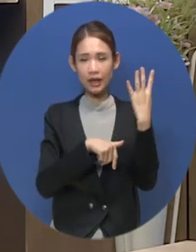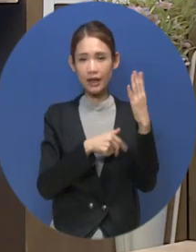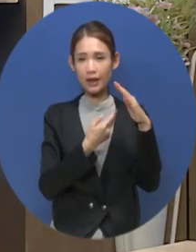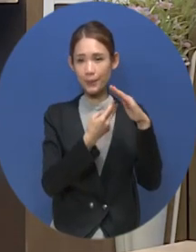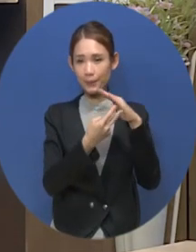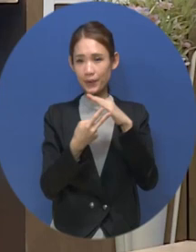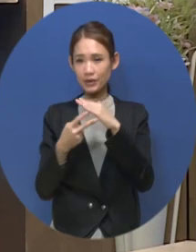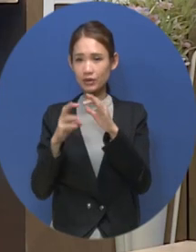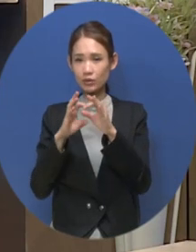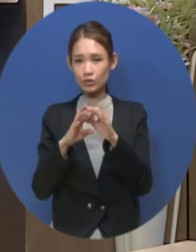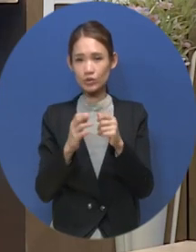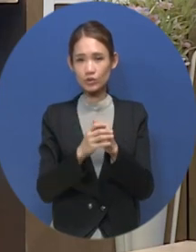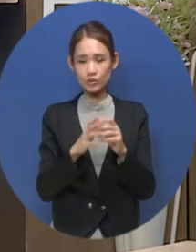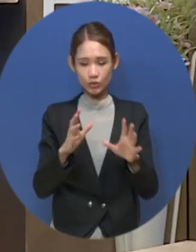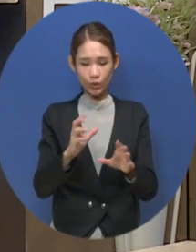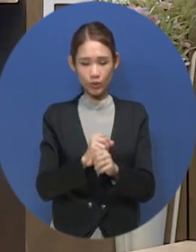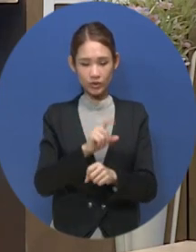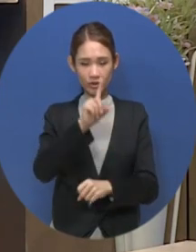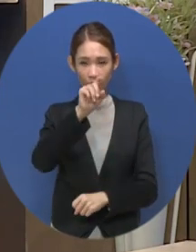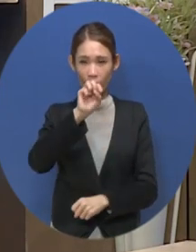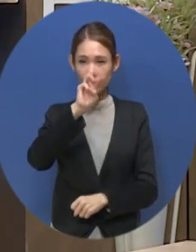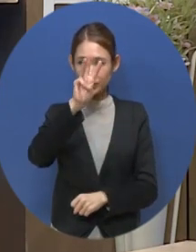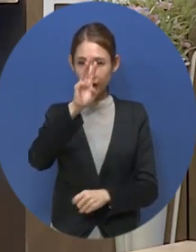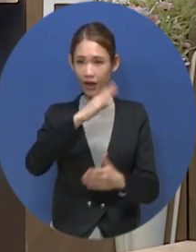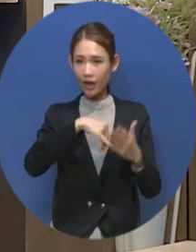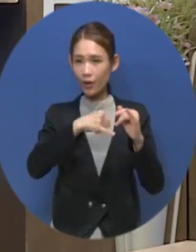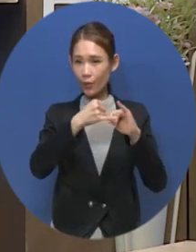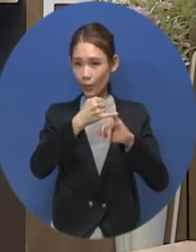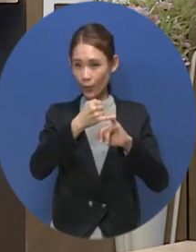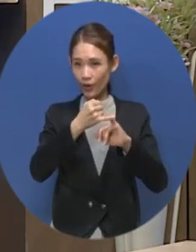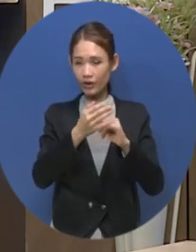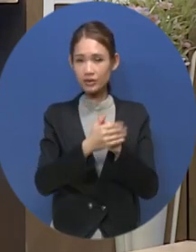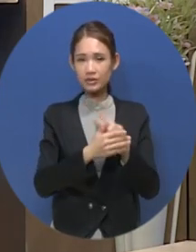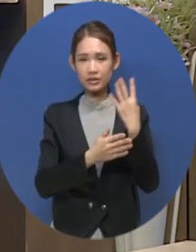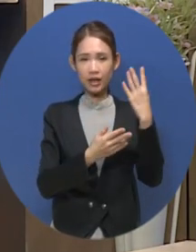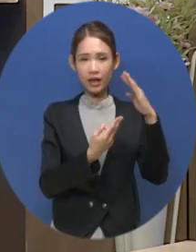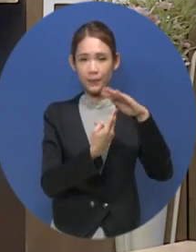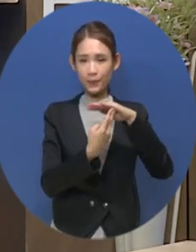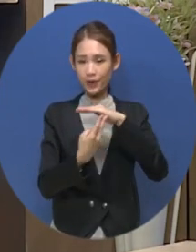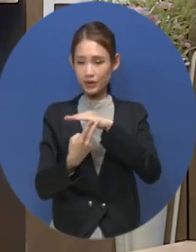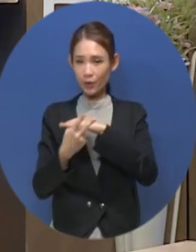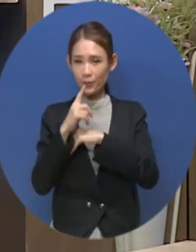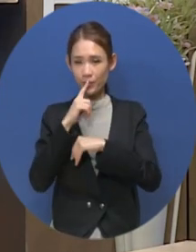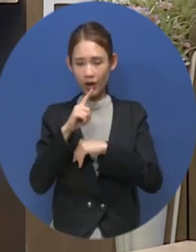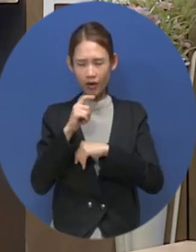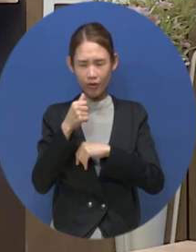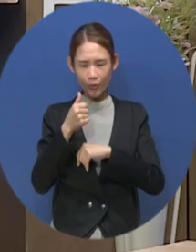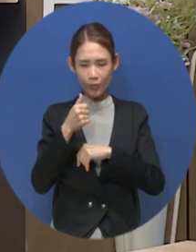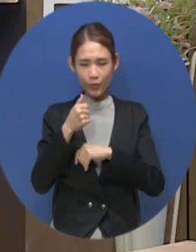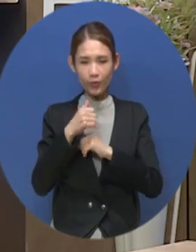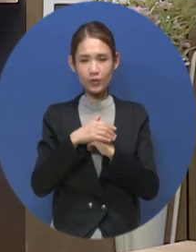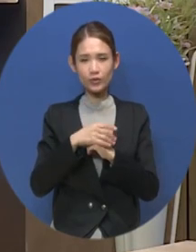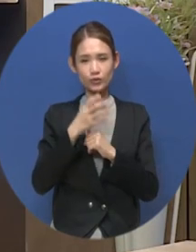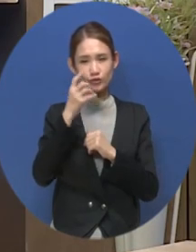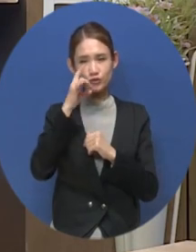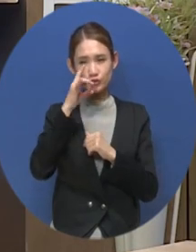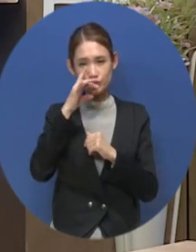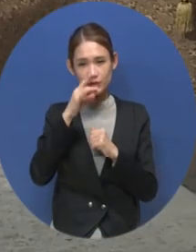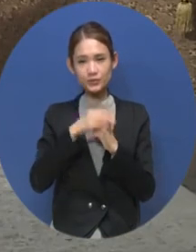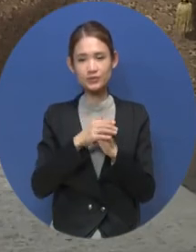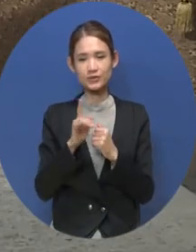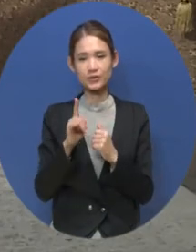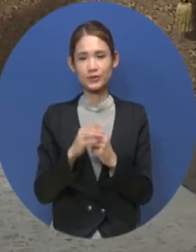13개의 공약을 내놓으셨는데요. 그러니까 이 네 개 비전이라는 말이 굉장히 또 의미심장하기도 하고 좀 어떤